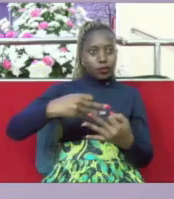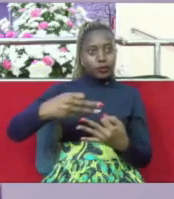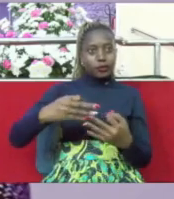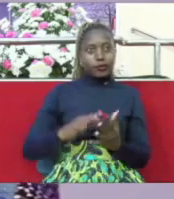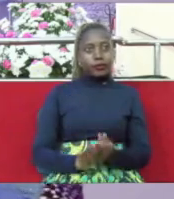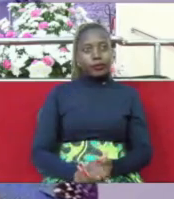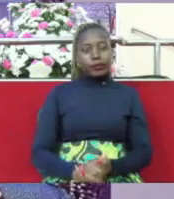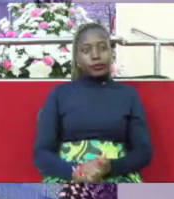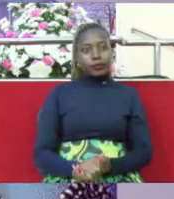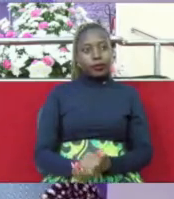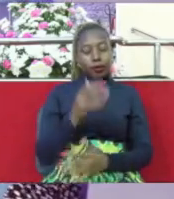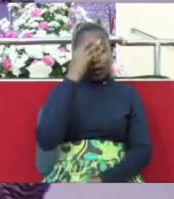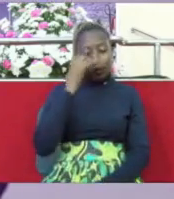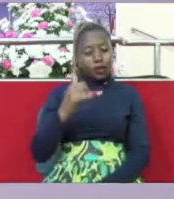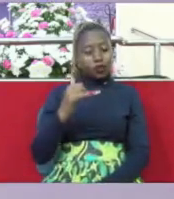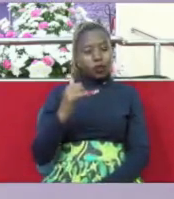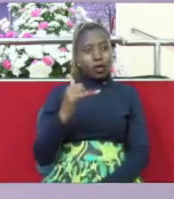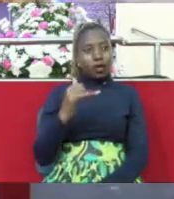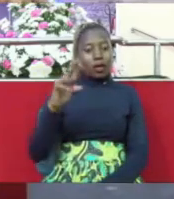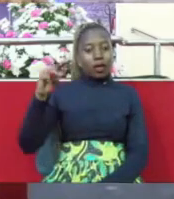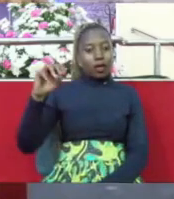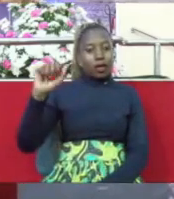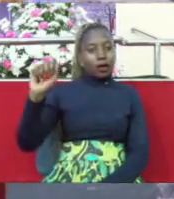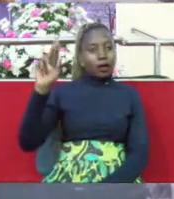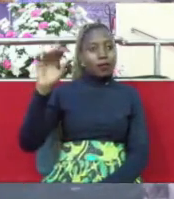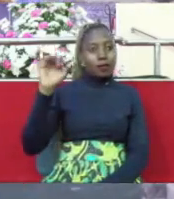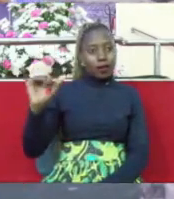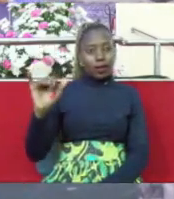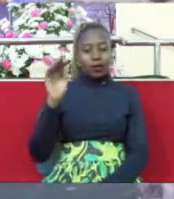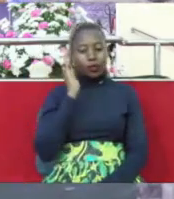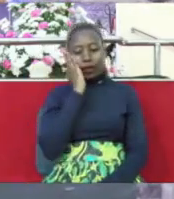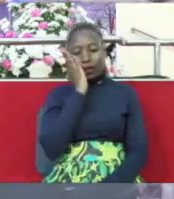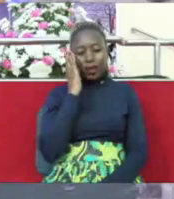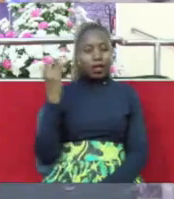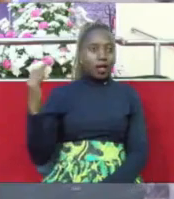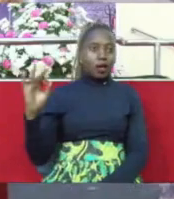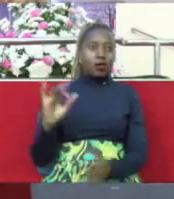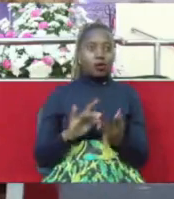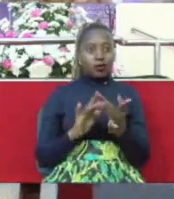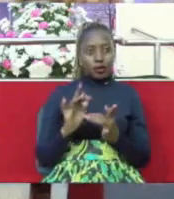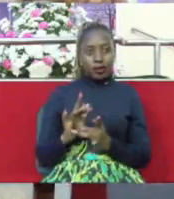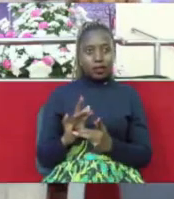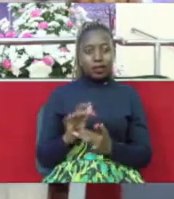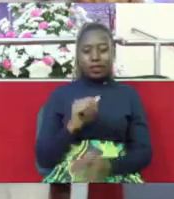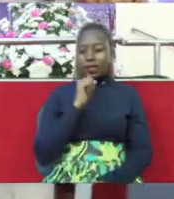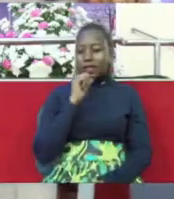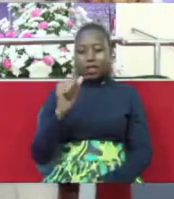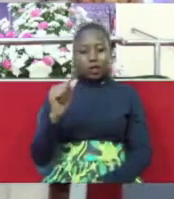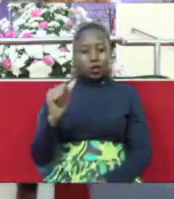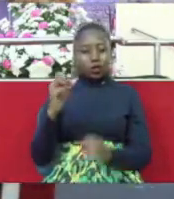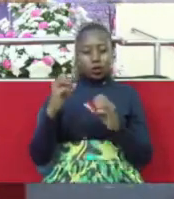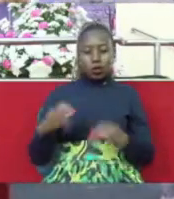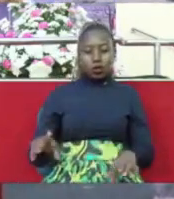ya ukusanyiko. Because Mary still was the mother of Jesus. Kwa sababu Maria bado alibakia kuwa mama yake. She did not lose that relationship with Jesus